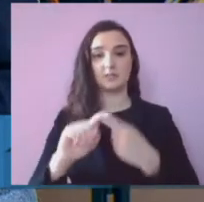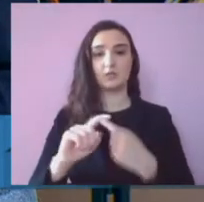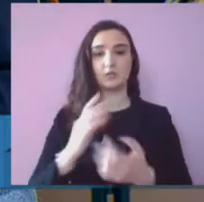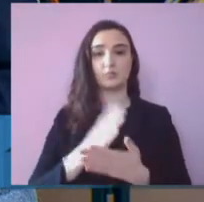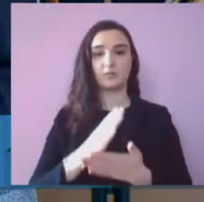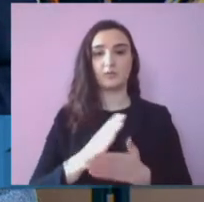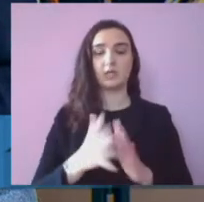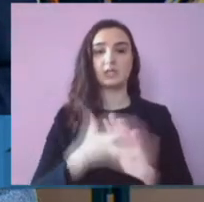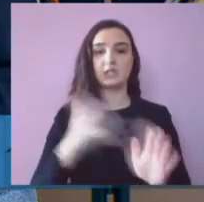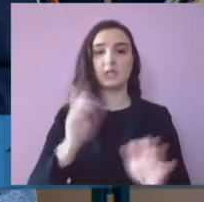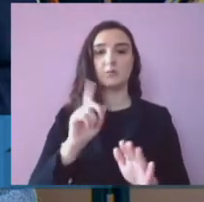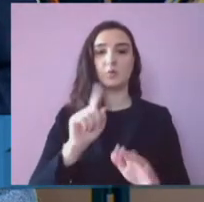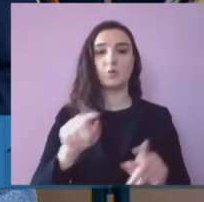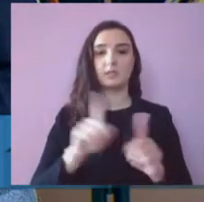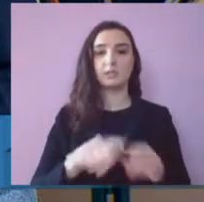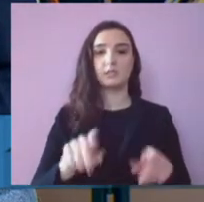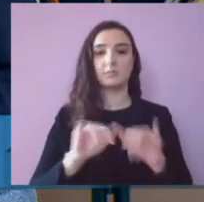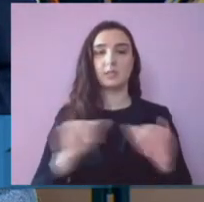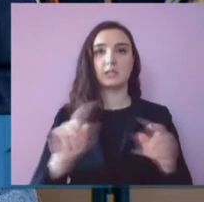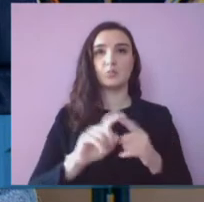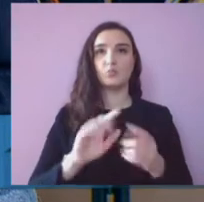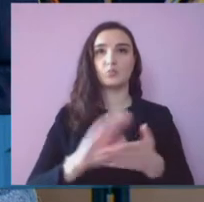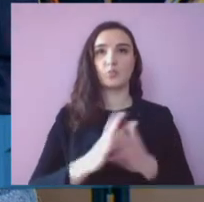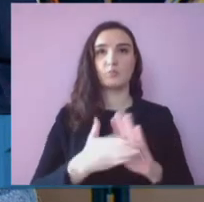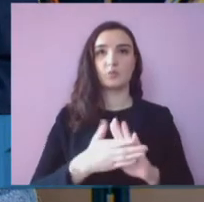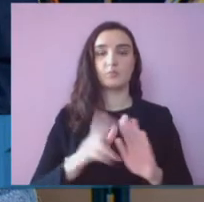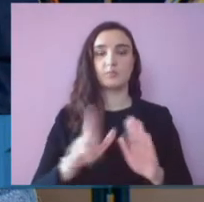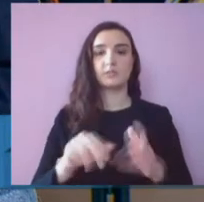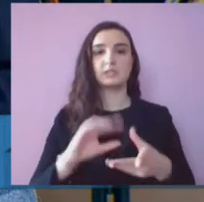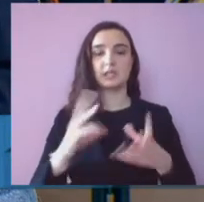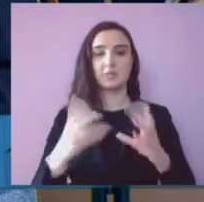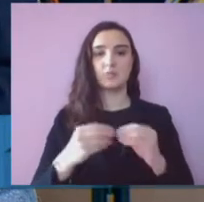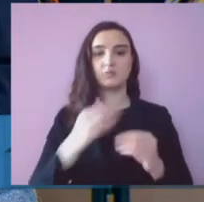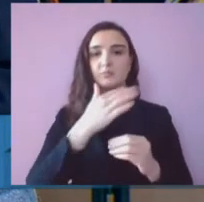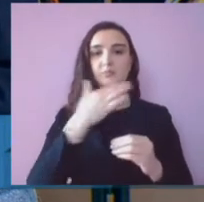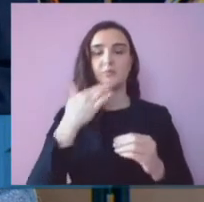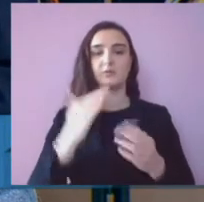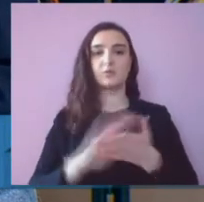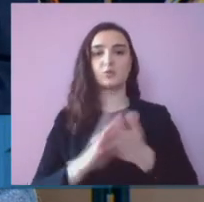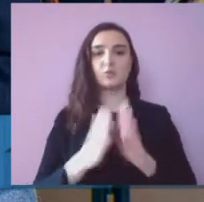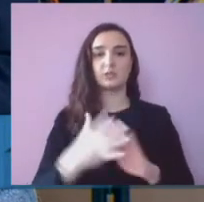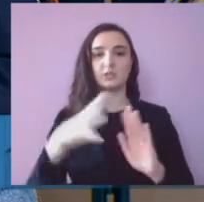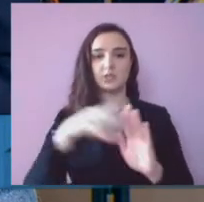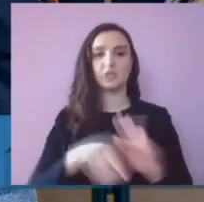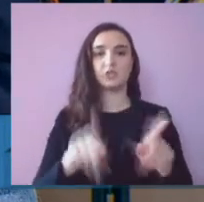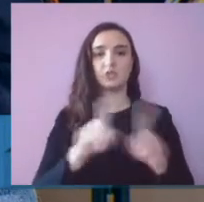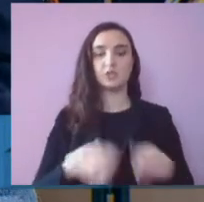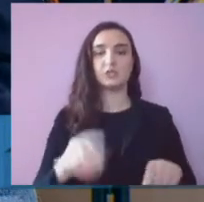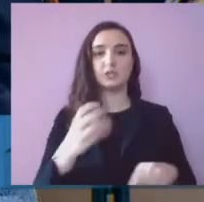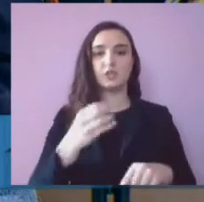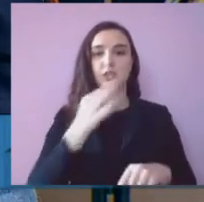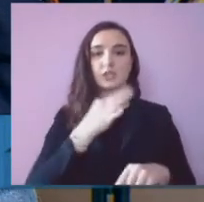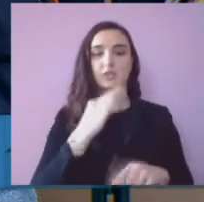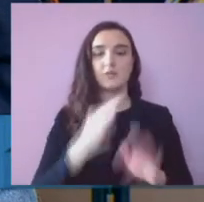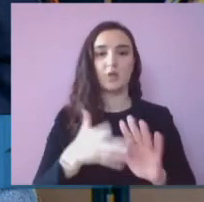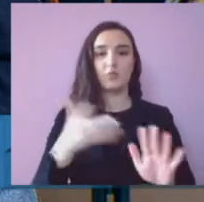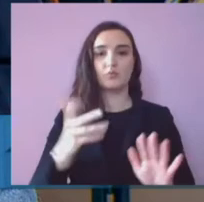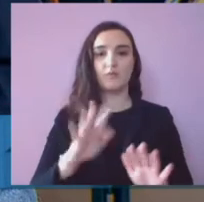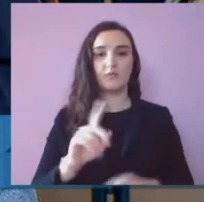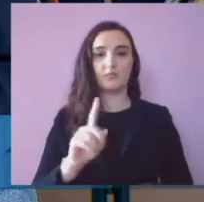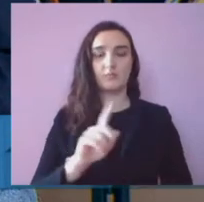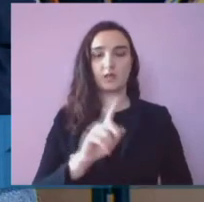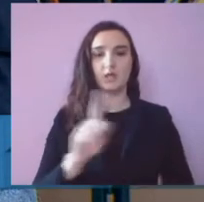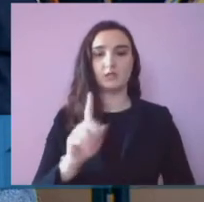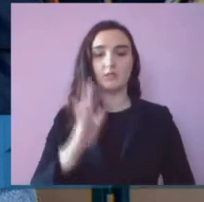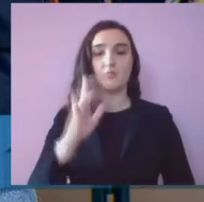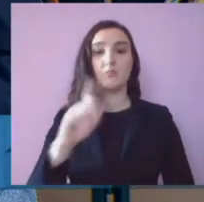როდესაც ესეთი პანდემიური მდგომარეობა და საკმაოდ ბევრ სიტუაციაშიც კი ჯერ კიდევ გაურკვევლობა რაღაც რაღაც მომავლისა,